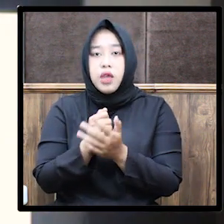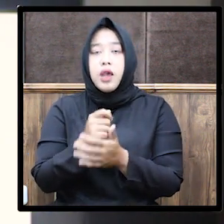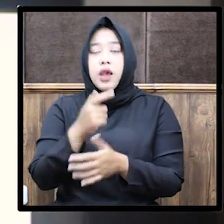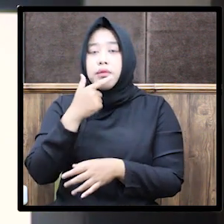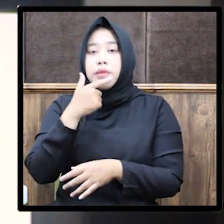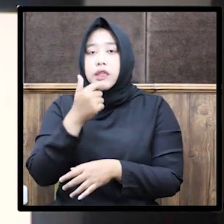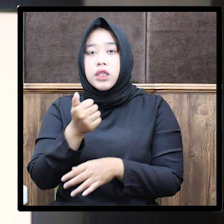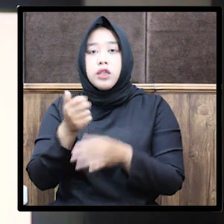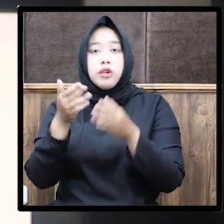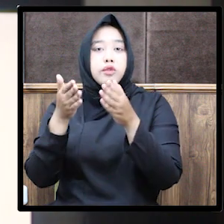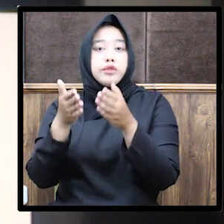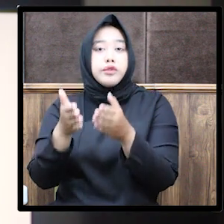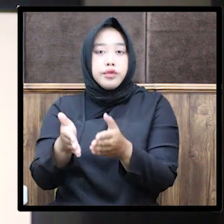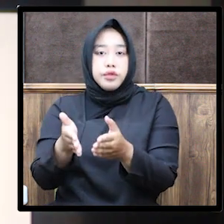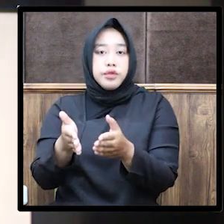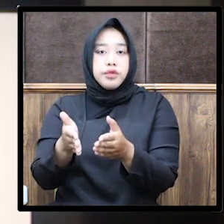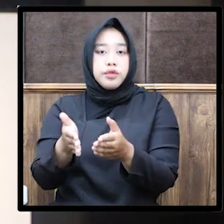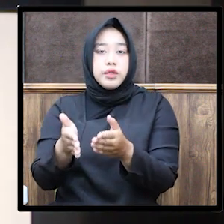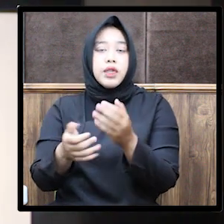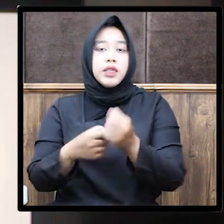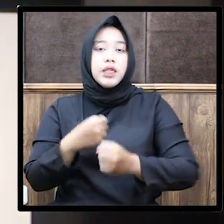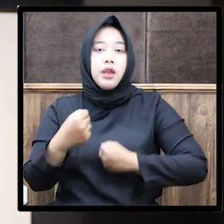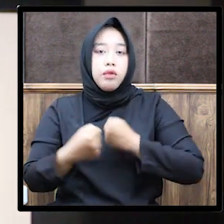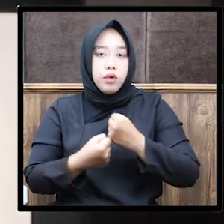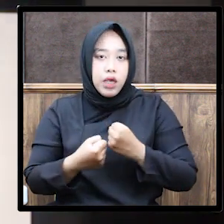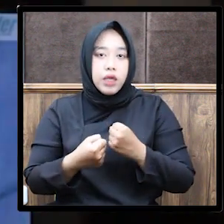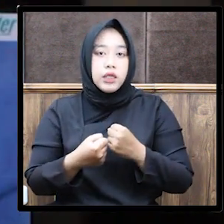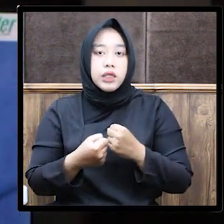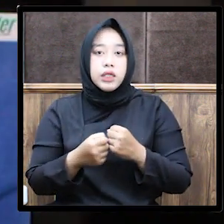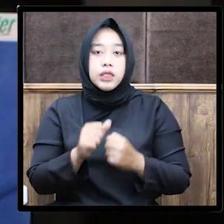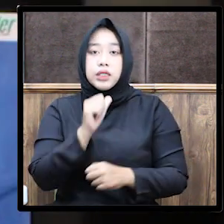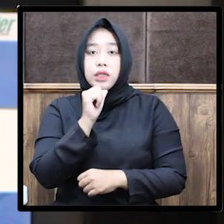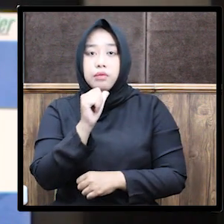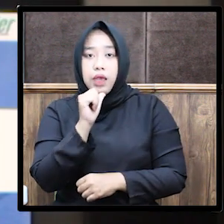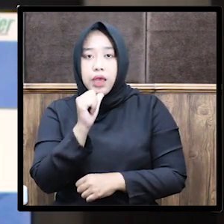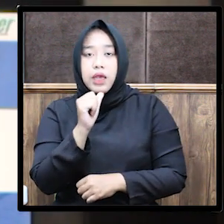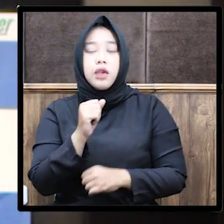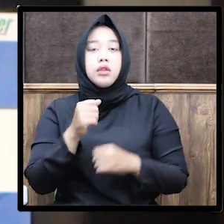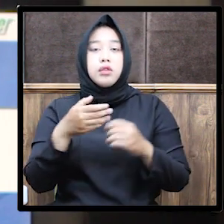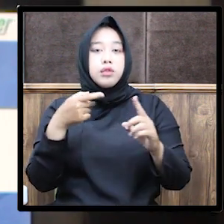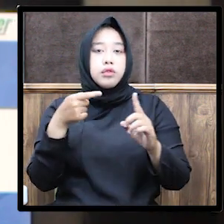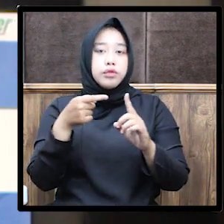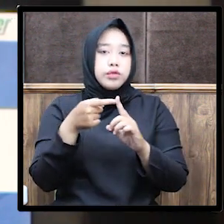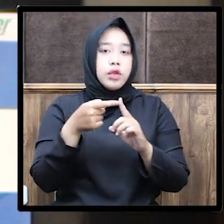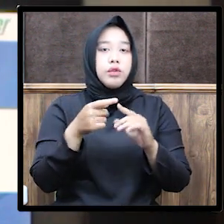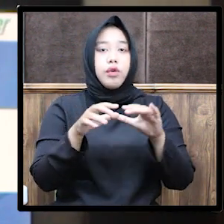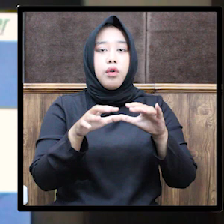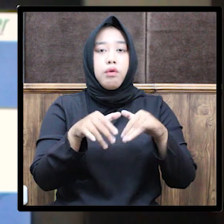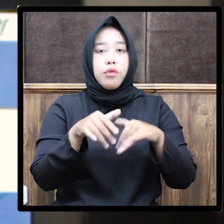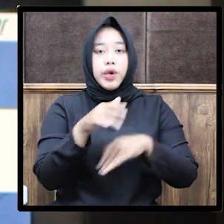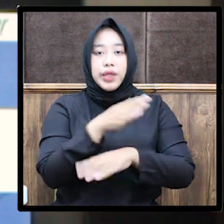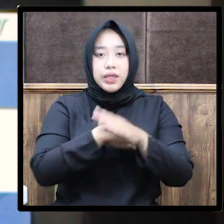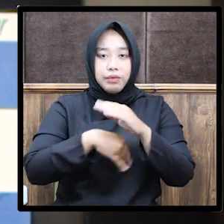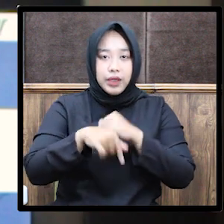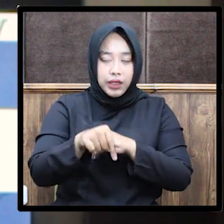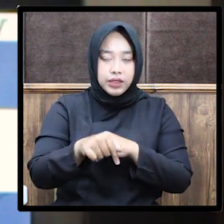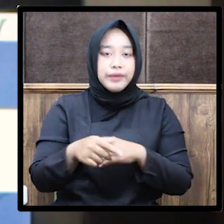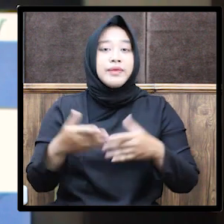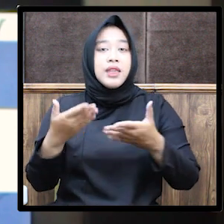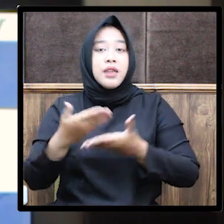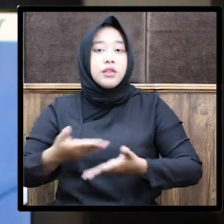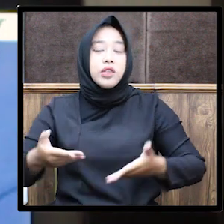penting untuk dilakukan begitu ya kepada teman-teman difabel. Nah, itu situasi saat ini.